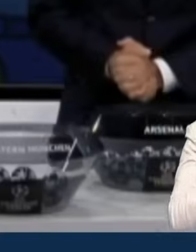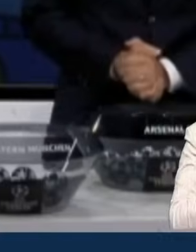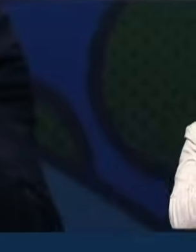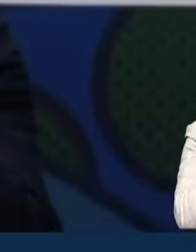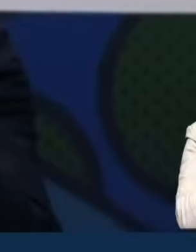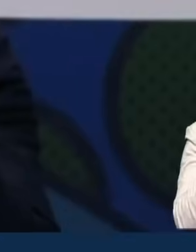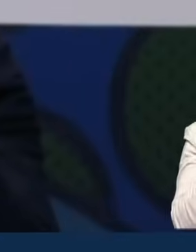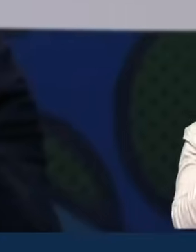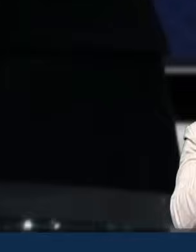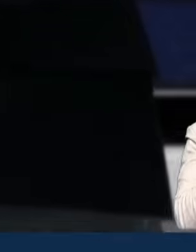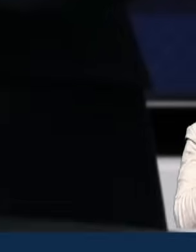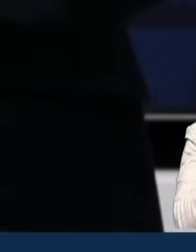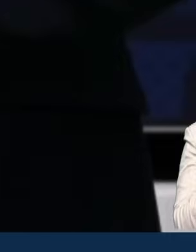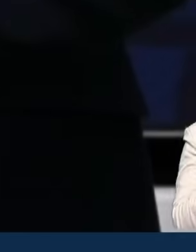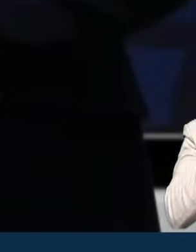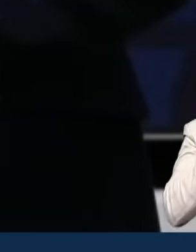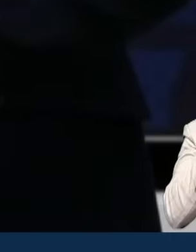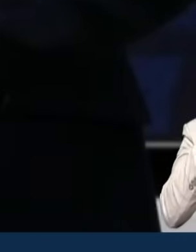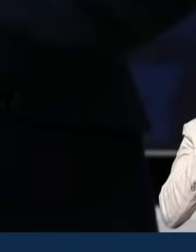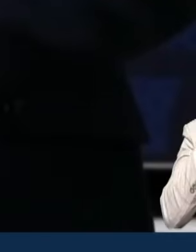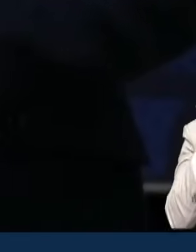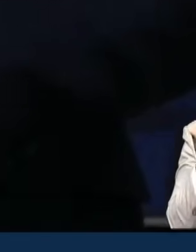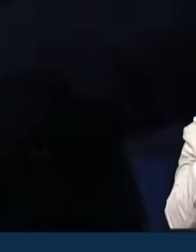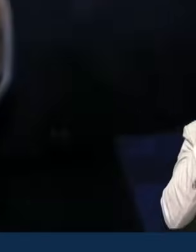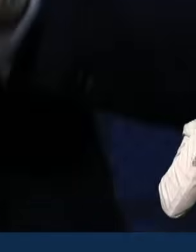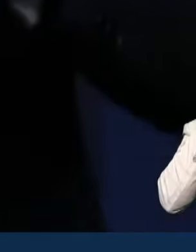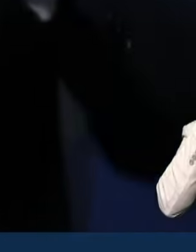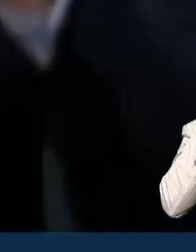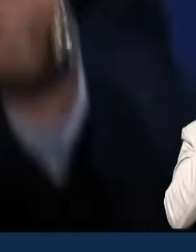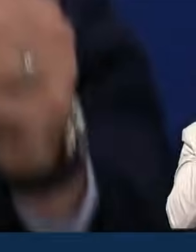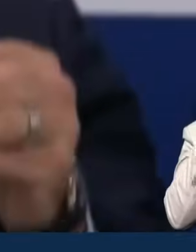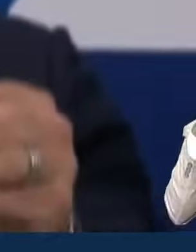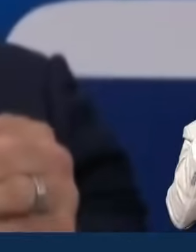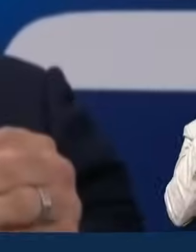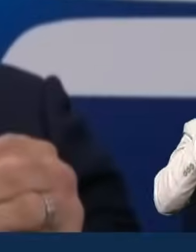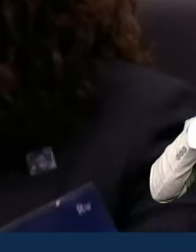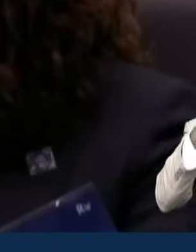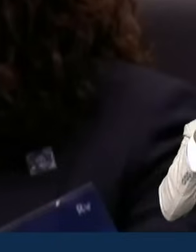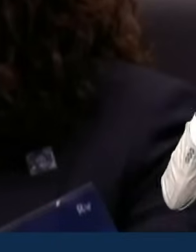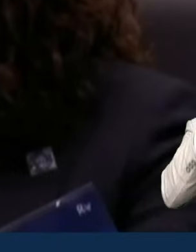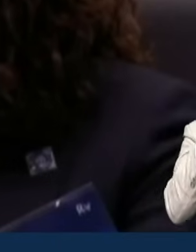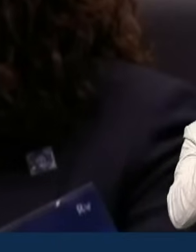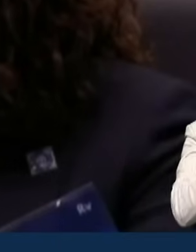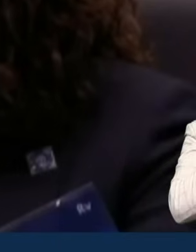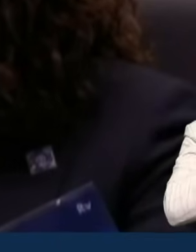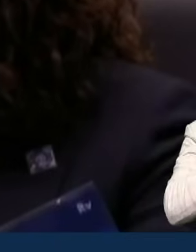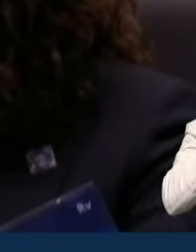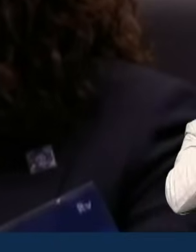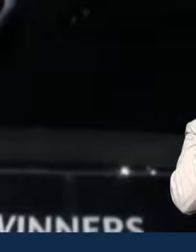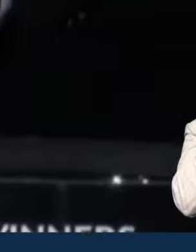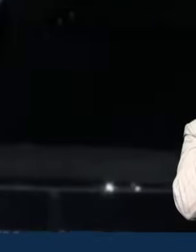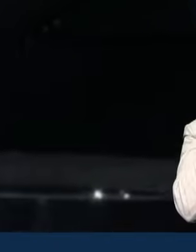UEFA Champions League abantu bose barafite amatsiko yuko bizagenda byarangiye rero amwe mu makipe